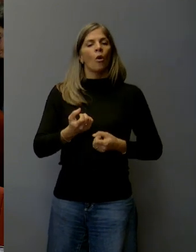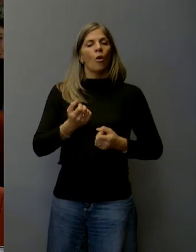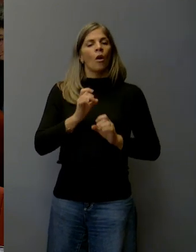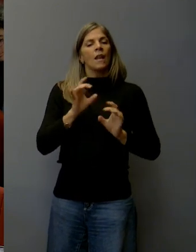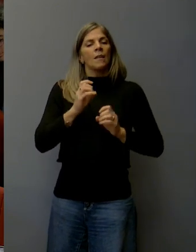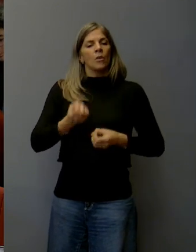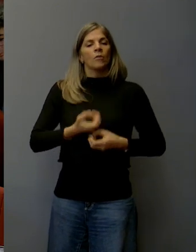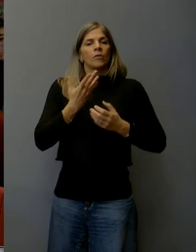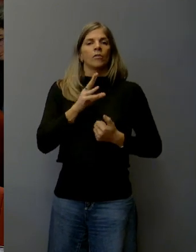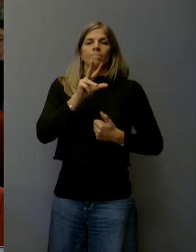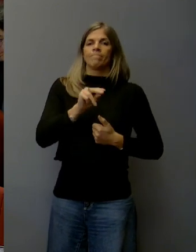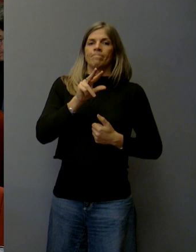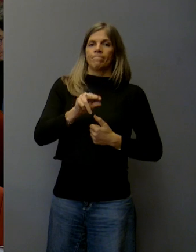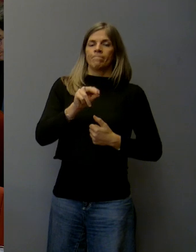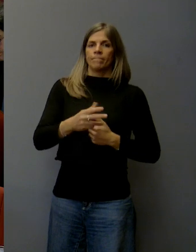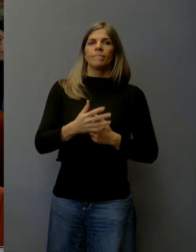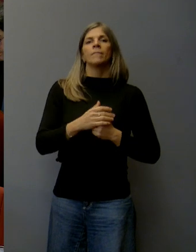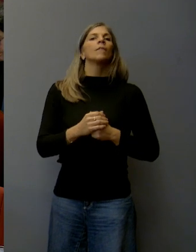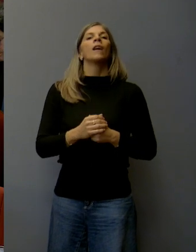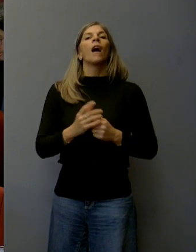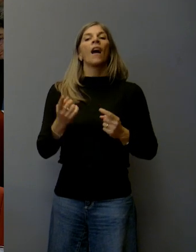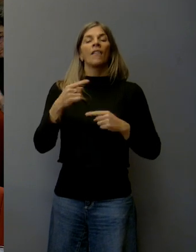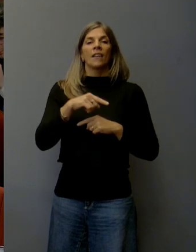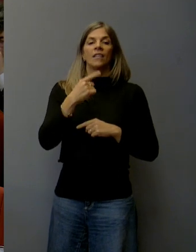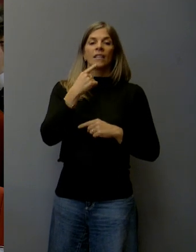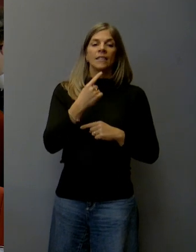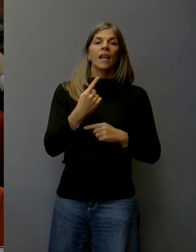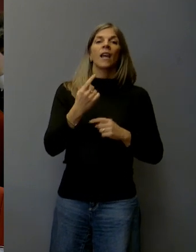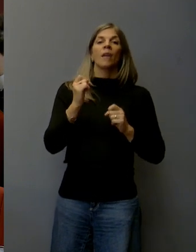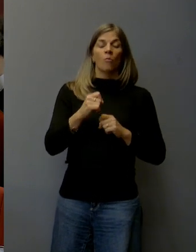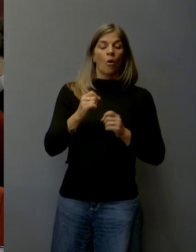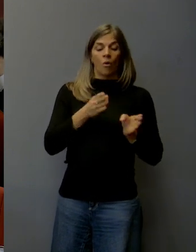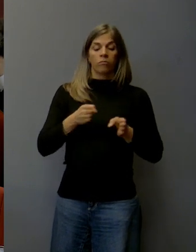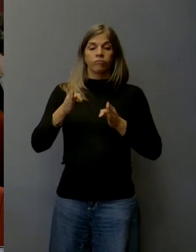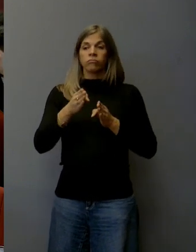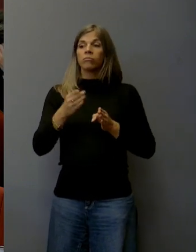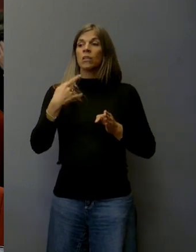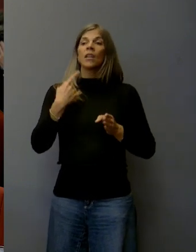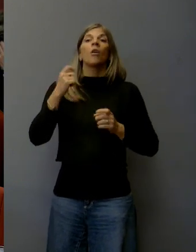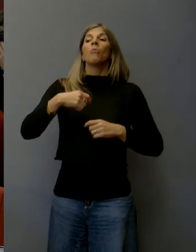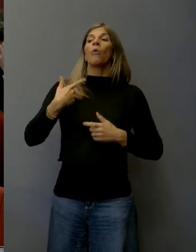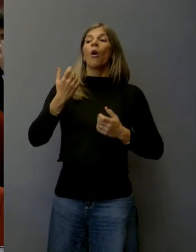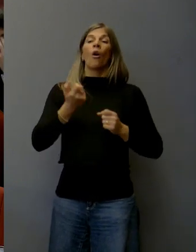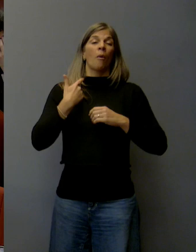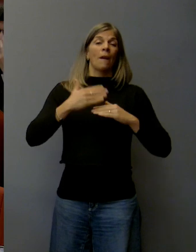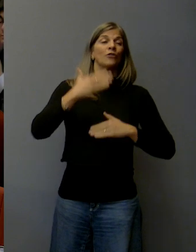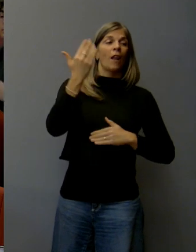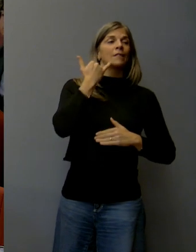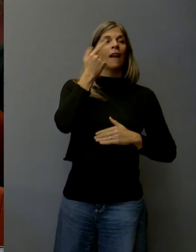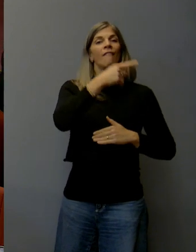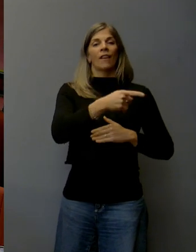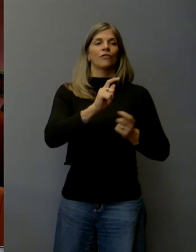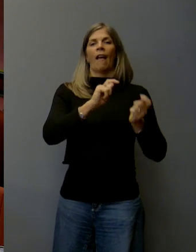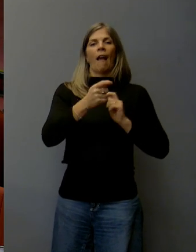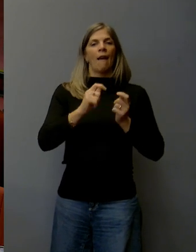e la maggioranza che qualsiasi cosa voglia bloccare o cambiare al potere di farlo perché ai numeri Allora io la prego presidente Secondo me quando succede